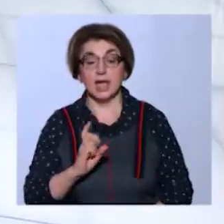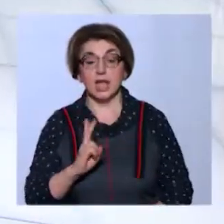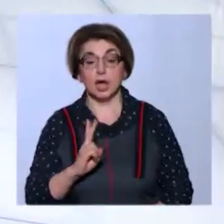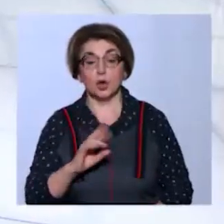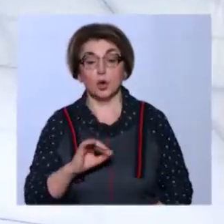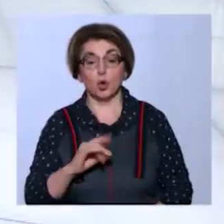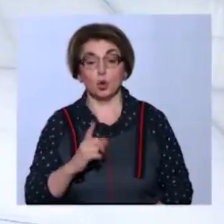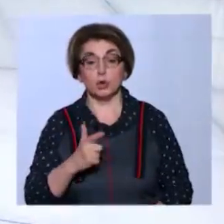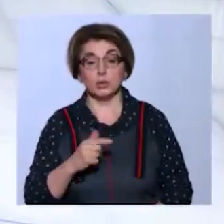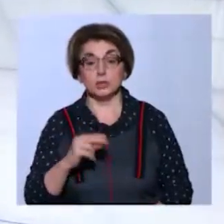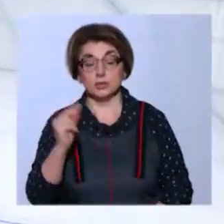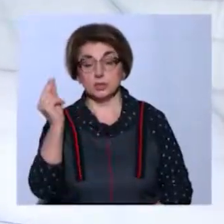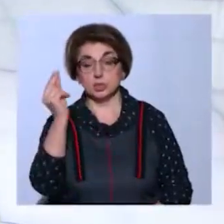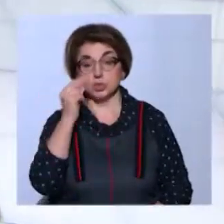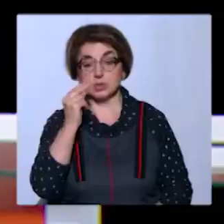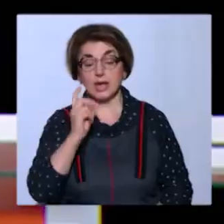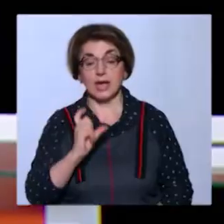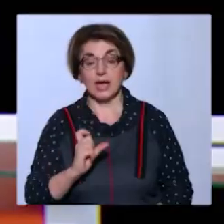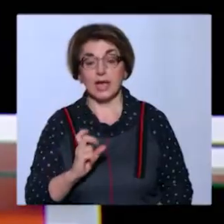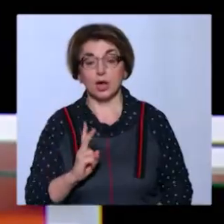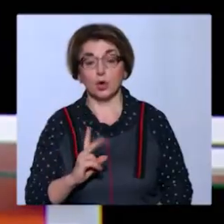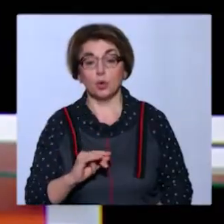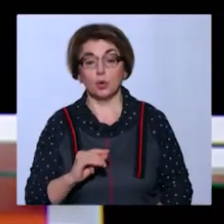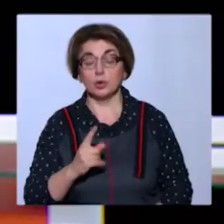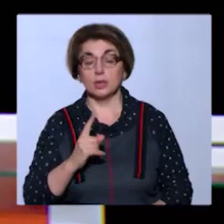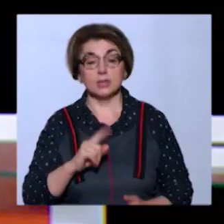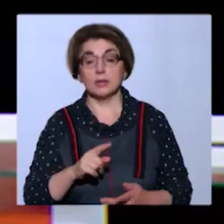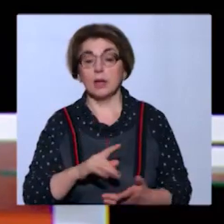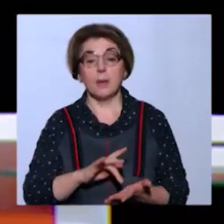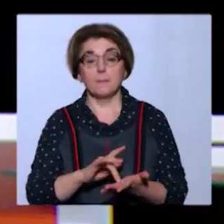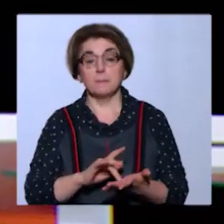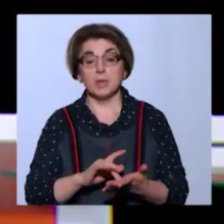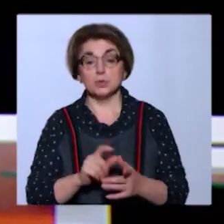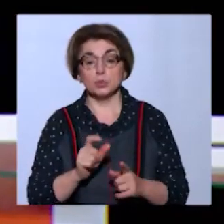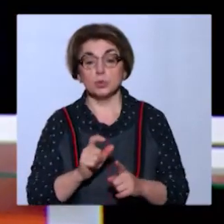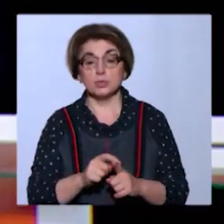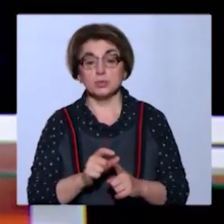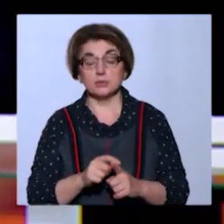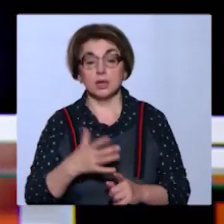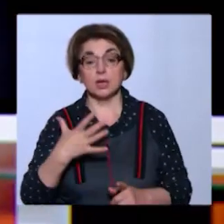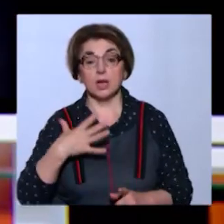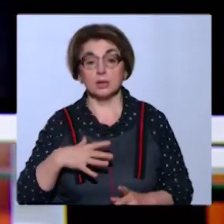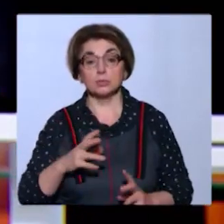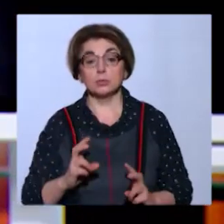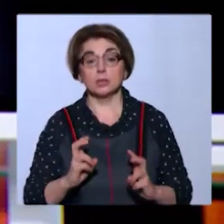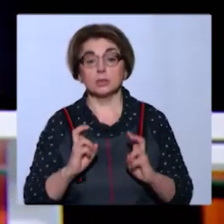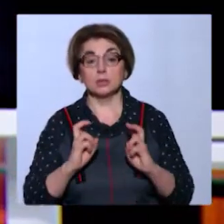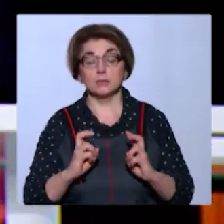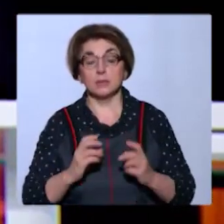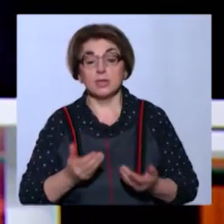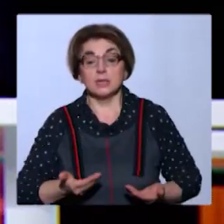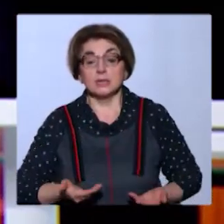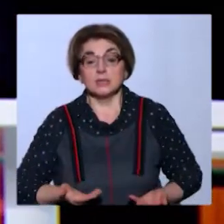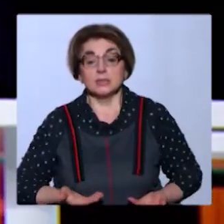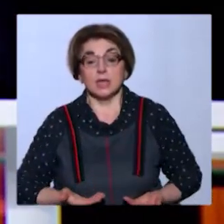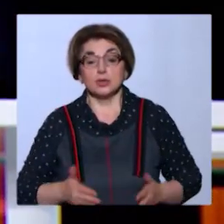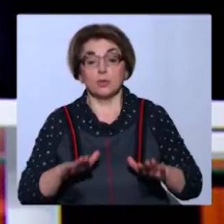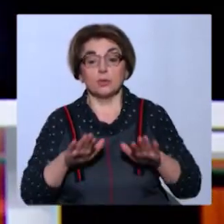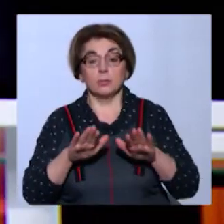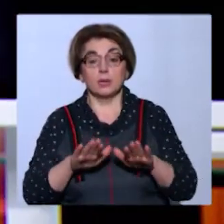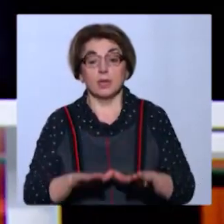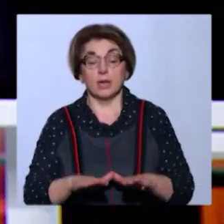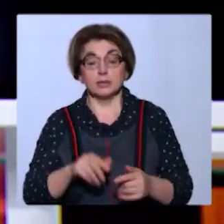შესწავლას. სიტყვა ეკოლოგია ბერძნული წარმოშობისა და ქართულად საცხოვრებელი